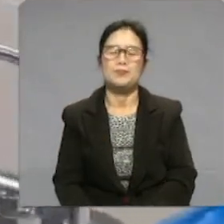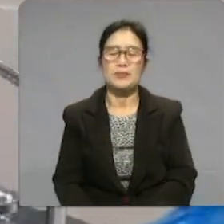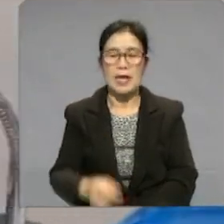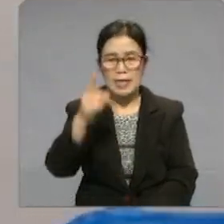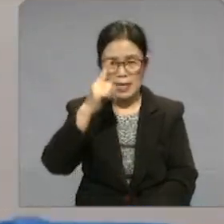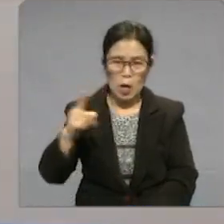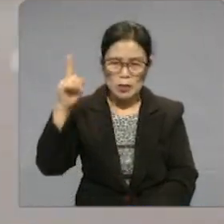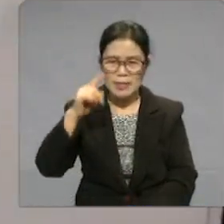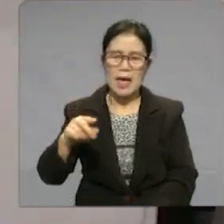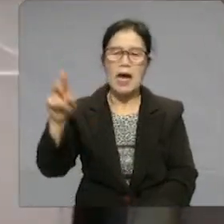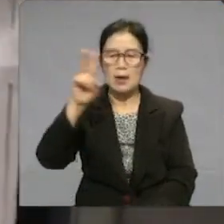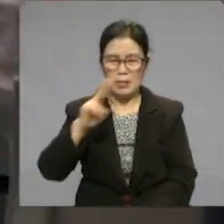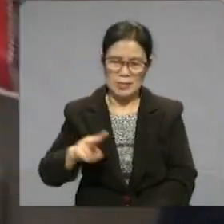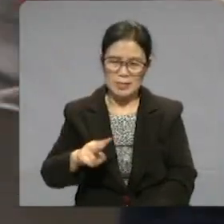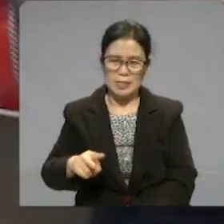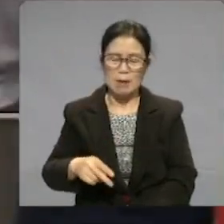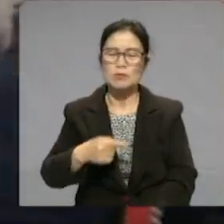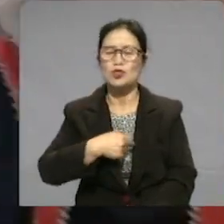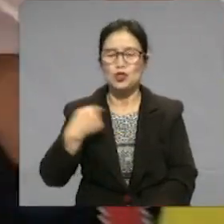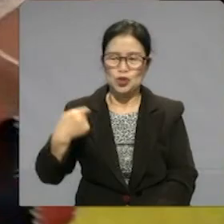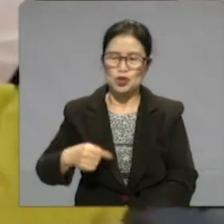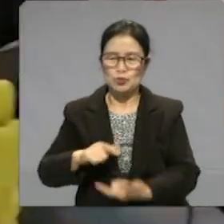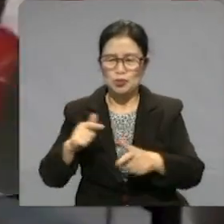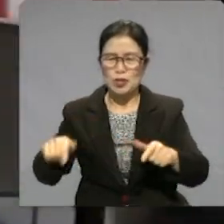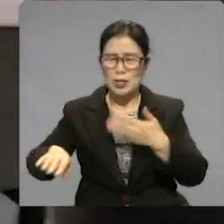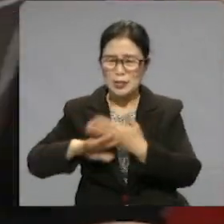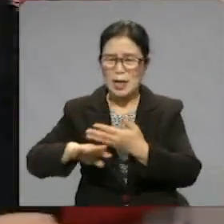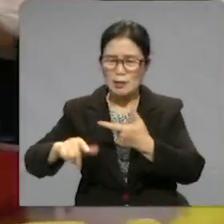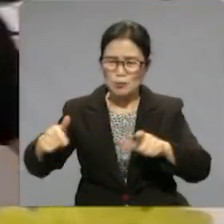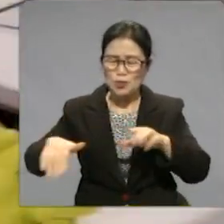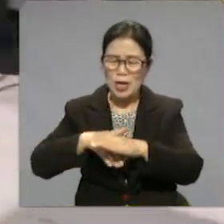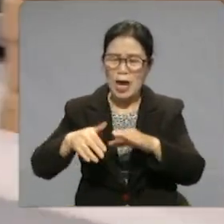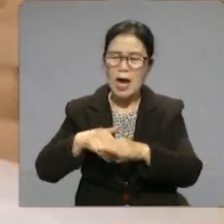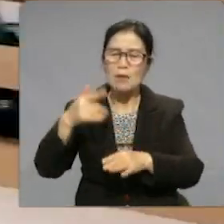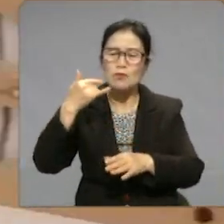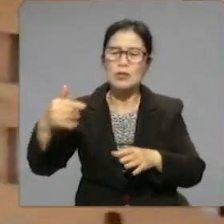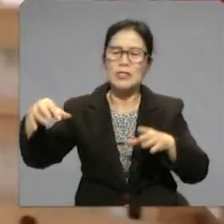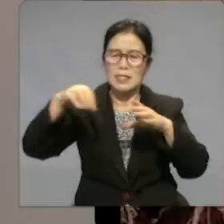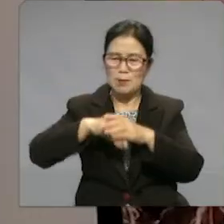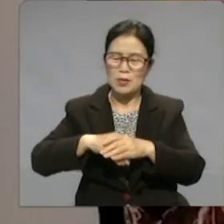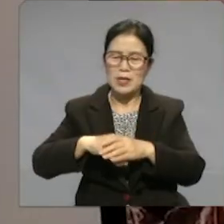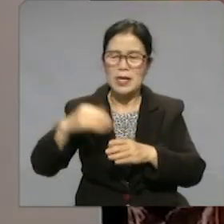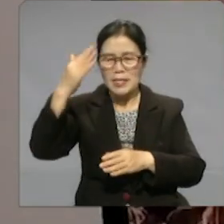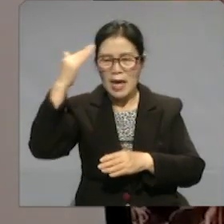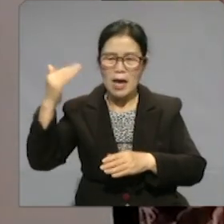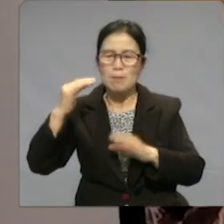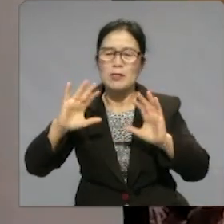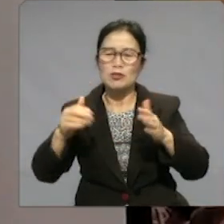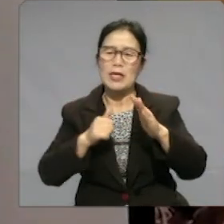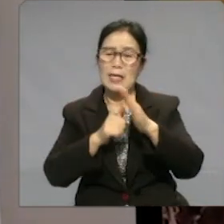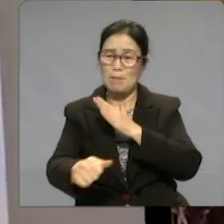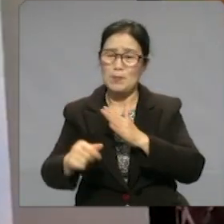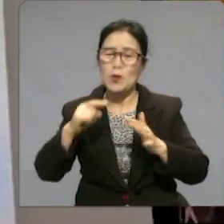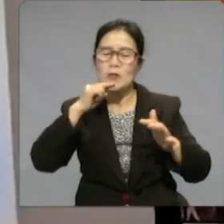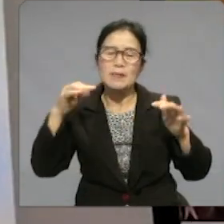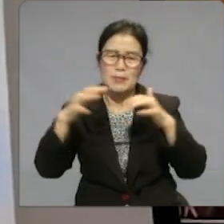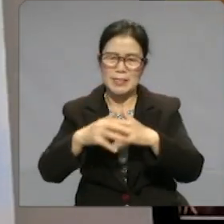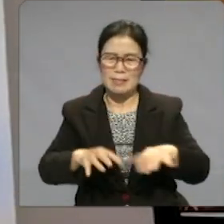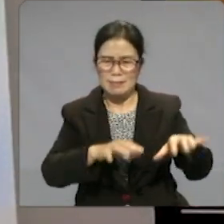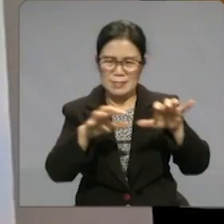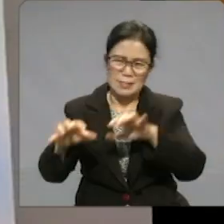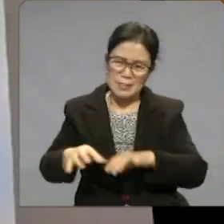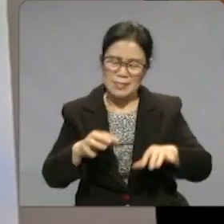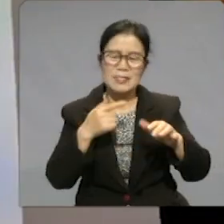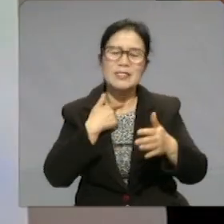러시아, 베트남, 중국을 포함한 다문화 학부모들도 참여해 대한민국 식탁을 책임지는 김치 담그기 체험을